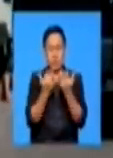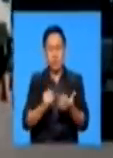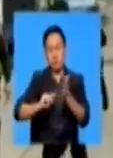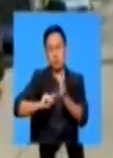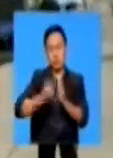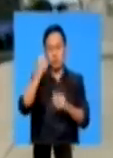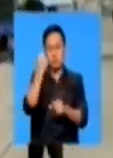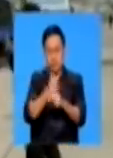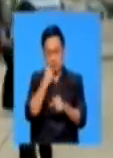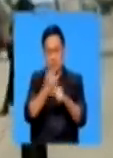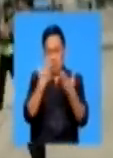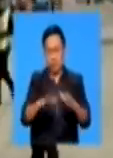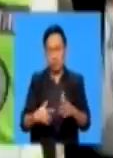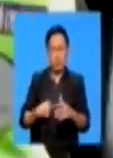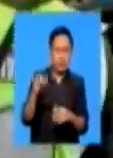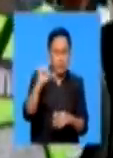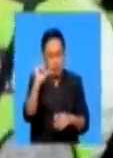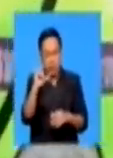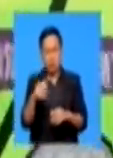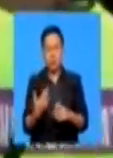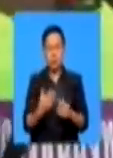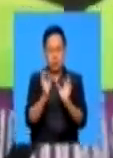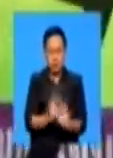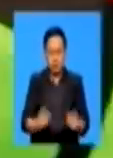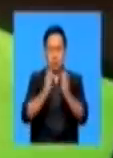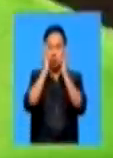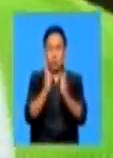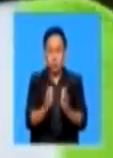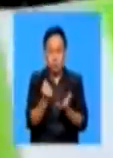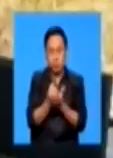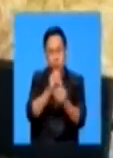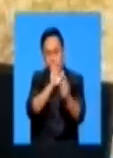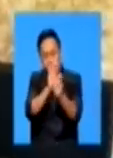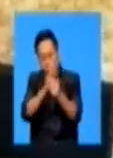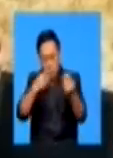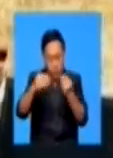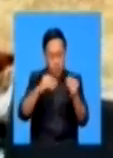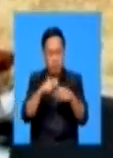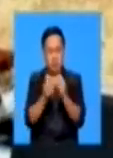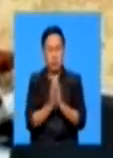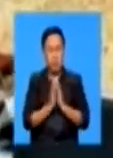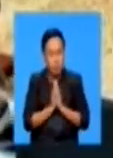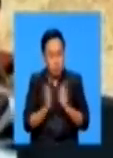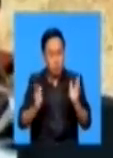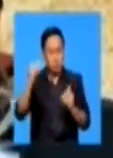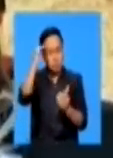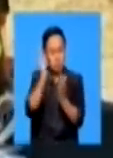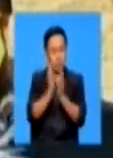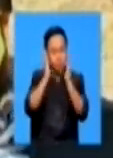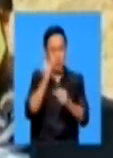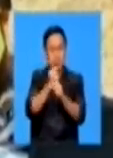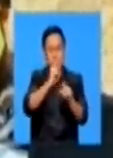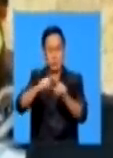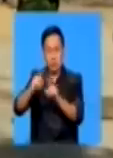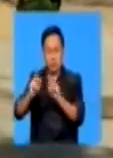างก็เริ่มไม่ได้ก็ต้องใช้คนเนี่ยแหละครับในการอำนวยการจราจรนะก็ต้องขอบคุณเจ้าที่นะครับที่เตรียมการมาโดยตลอดทั้ง